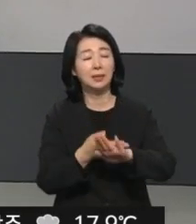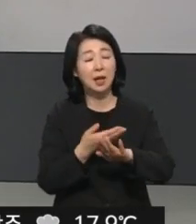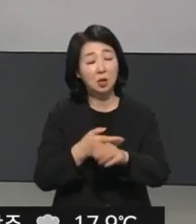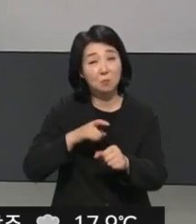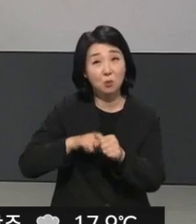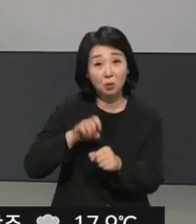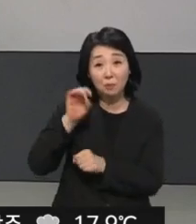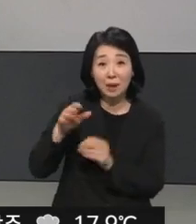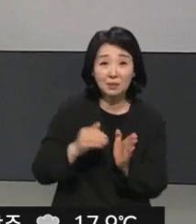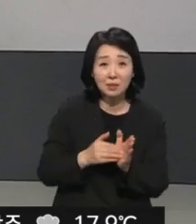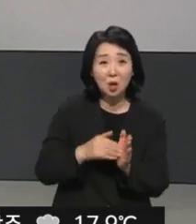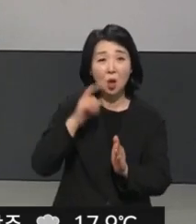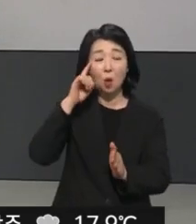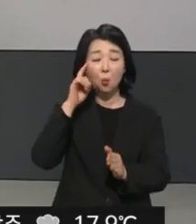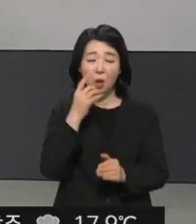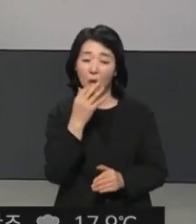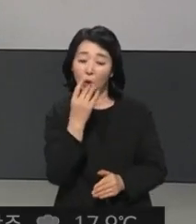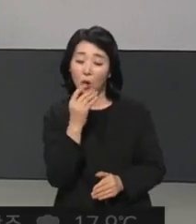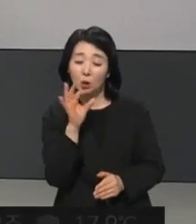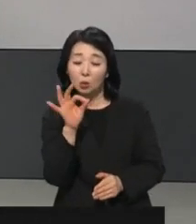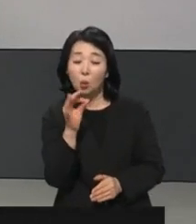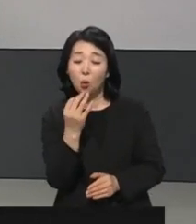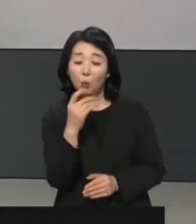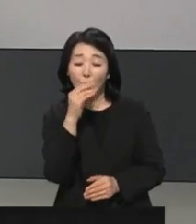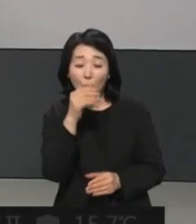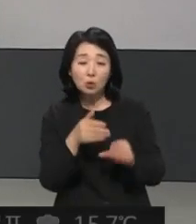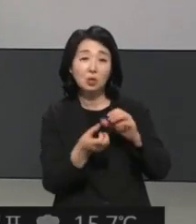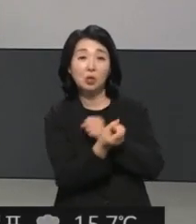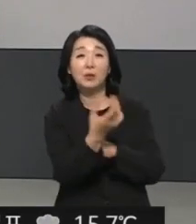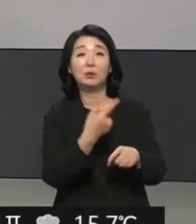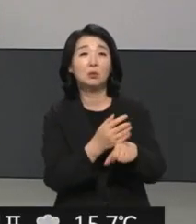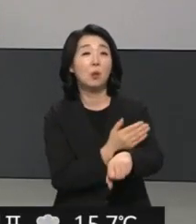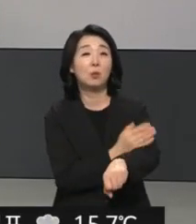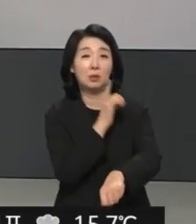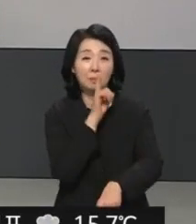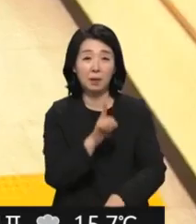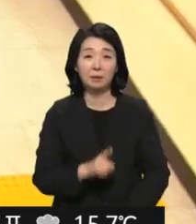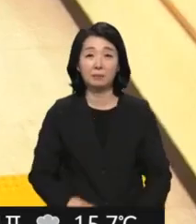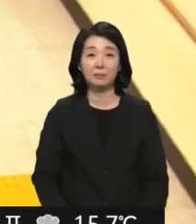한 말인데 마치 봉투를 전달한 것처럼 왜곡됐다고 했습니다.